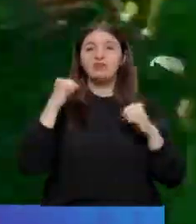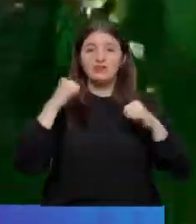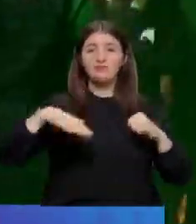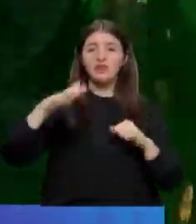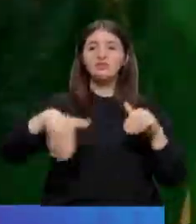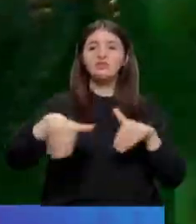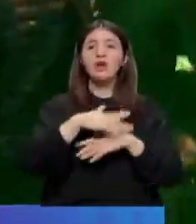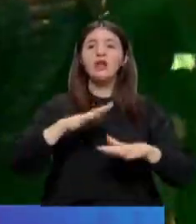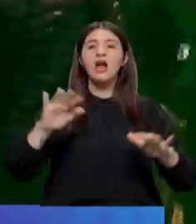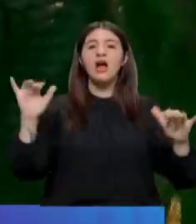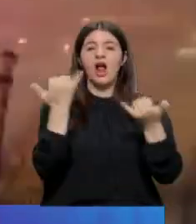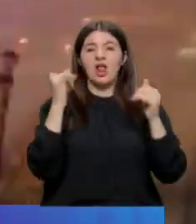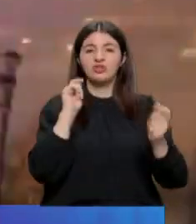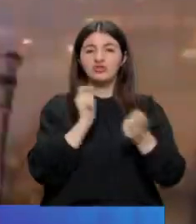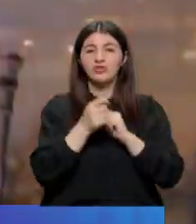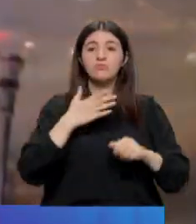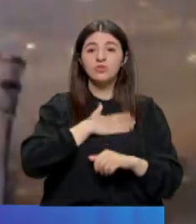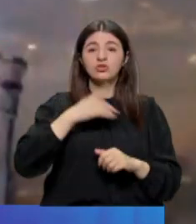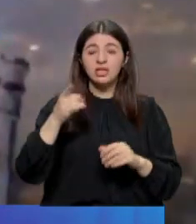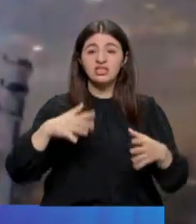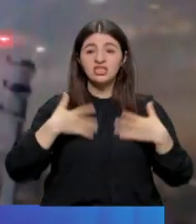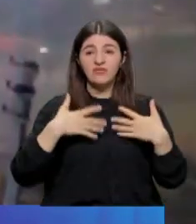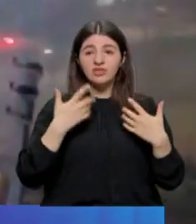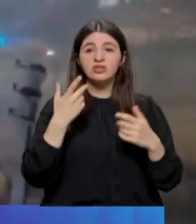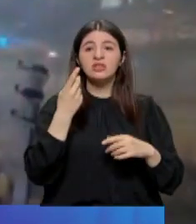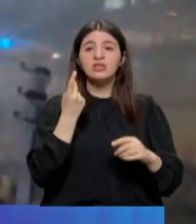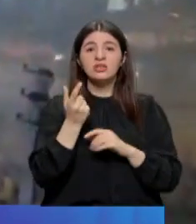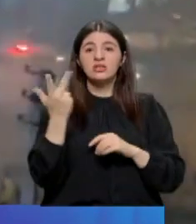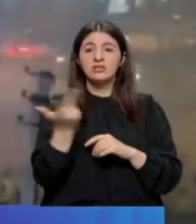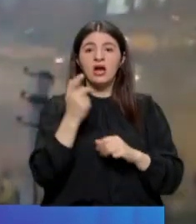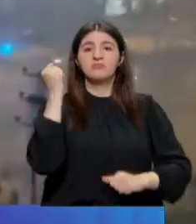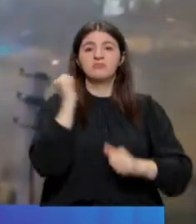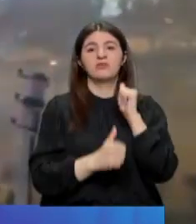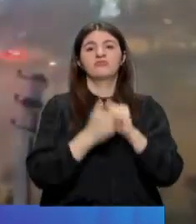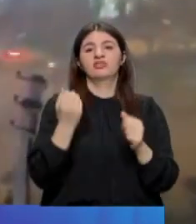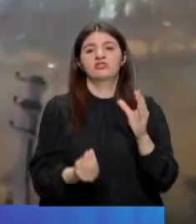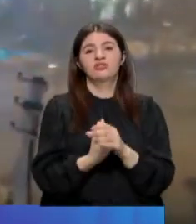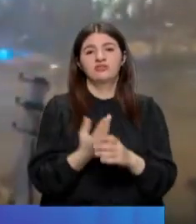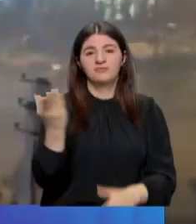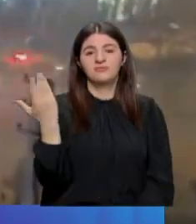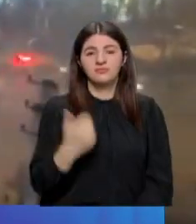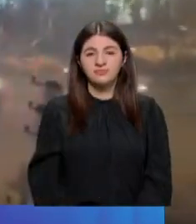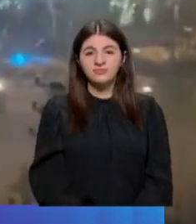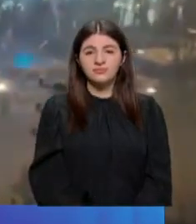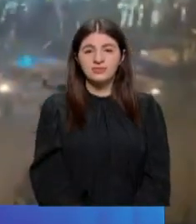taraftarlar sokakları şölene çevirdi. Bursa'da ise sevincin dozu kaçtı, kavga çıktı.